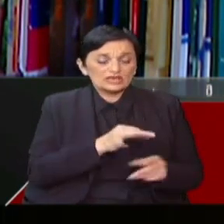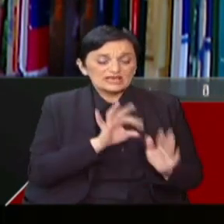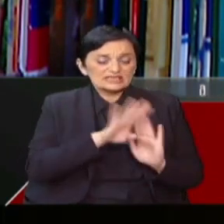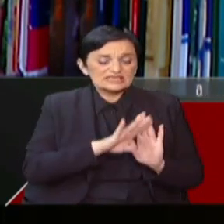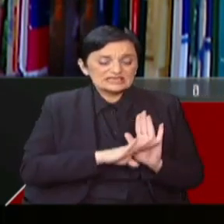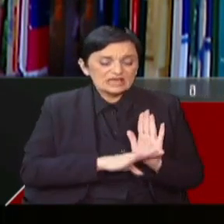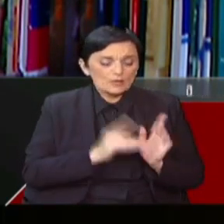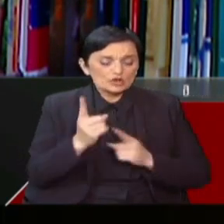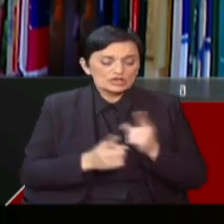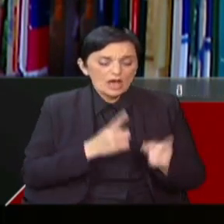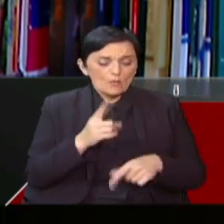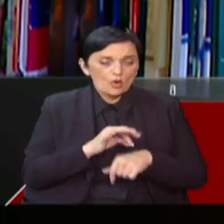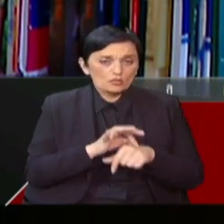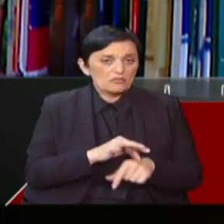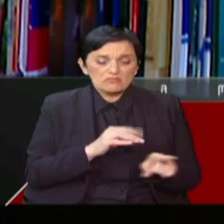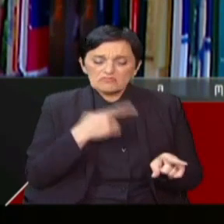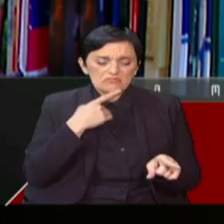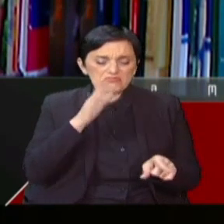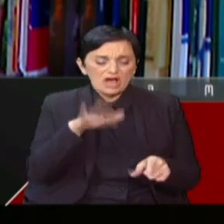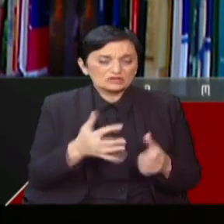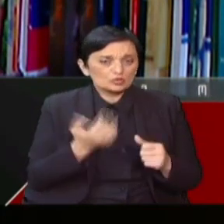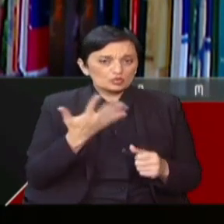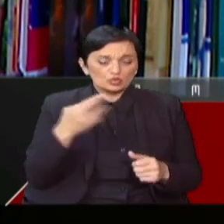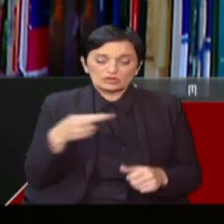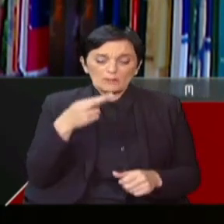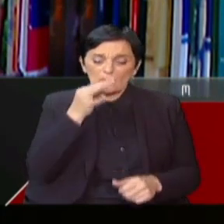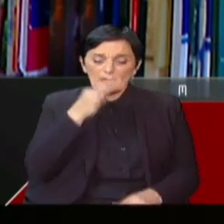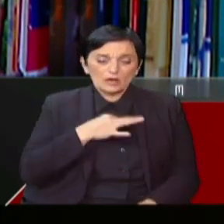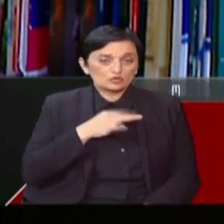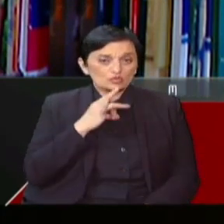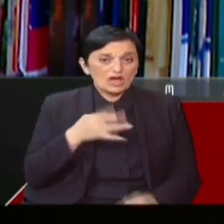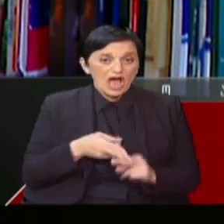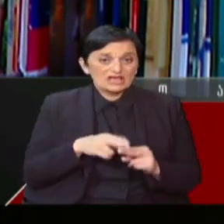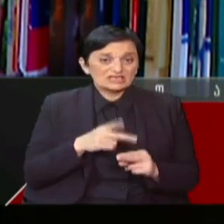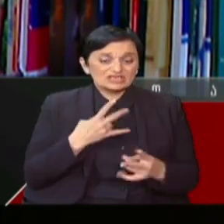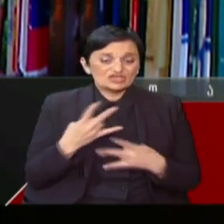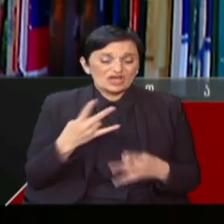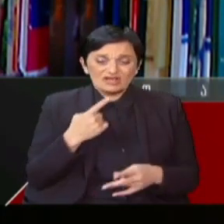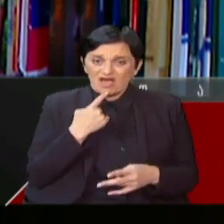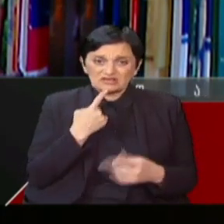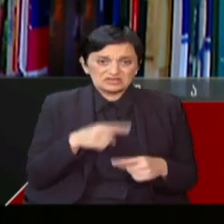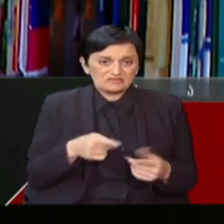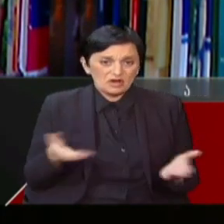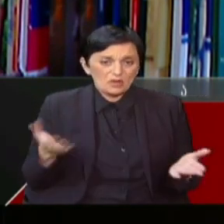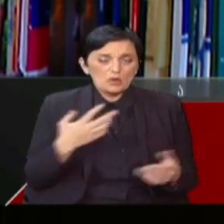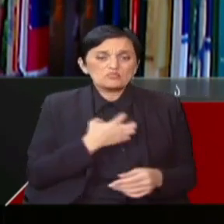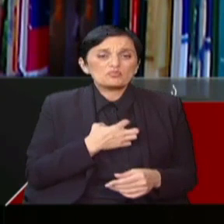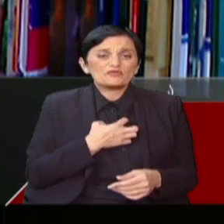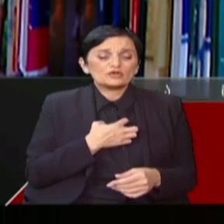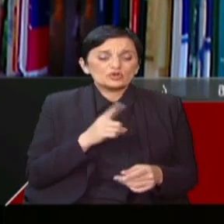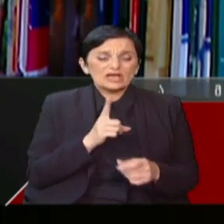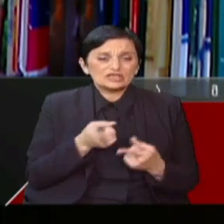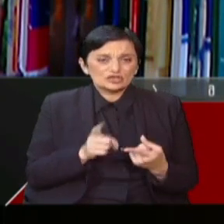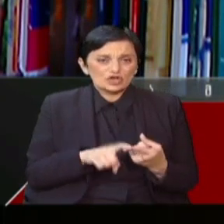რეფორმებია გასატარებელი და ესენი ამბობენ რომ მაინც მიიღებენ თუ დეკემბერში პასუხი არ იქნა. აი ეს არის შანტაჟის ენა სხვა არაფერი. რაც შეეხება მნიშვნელობას, დიახ